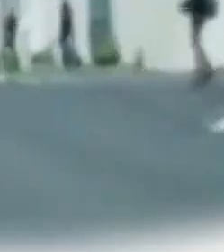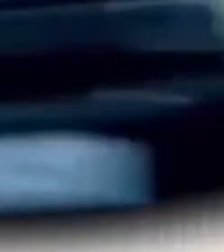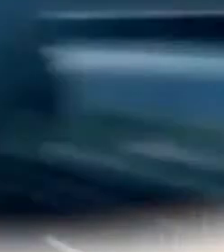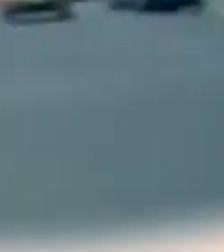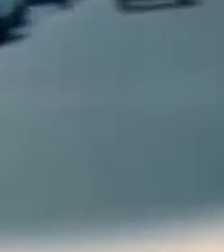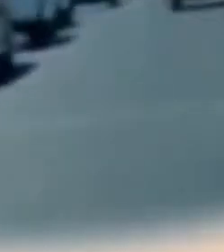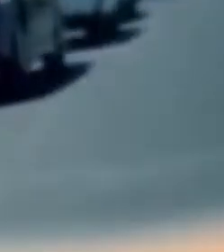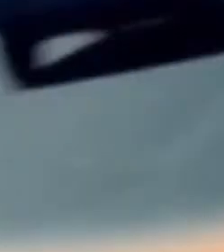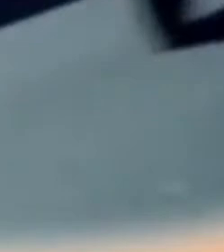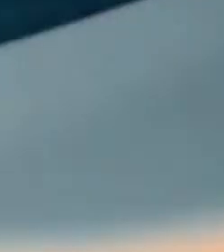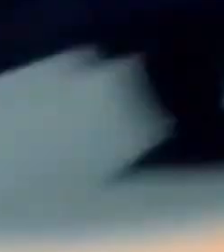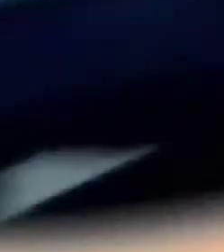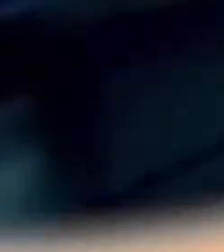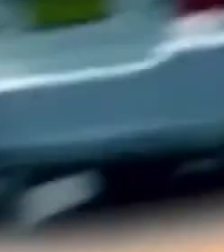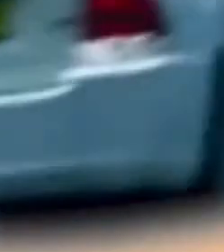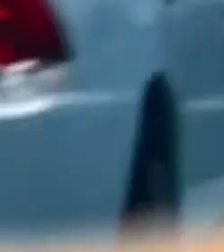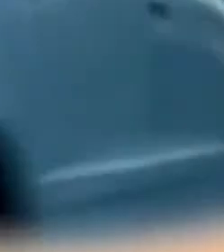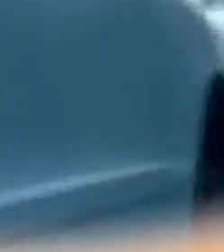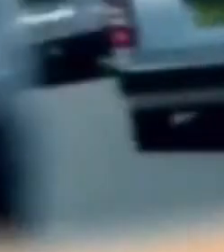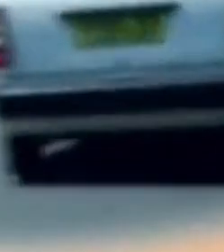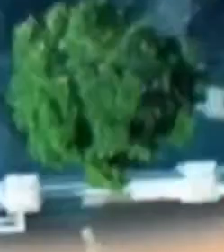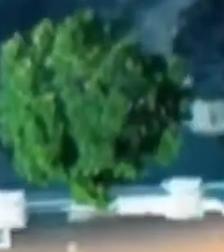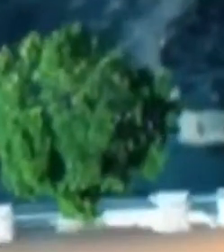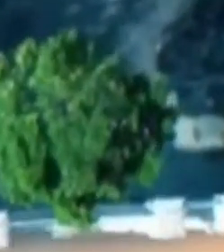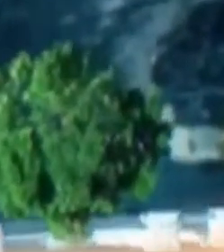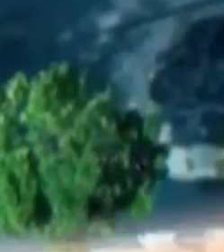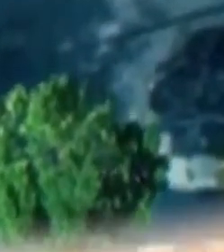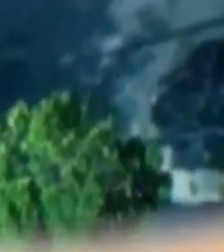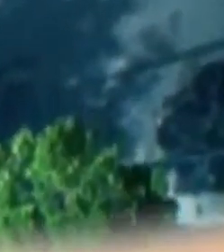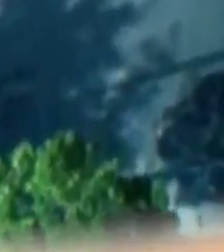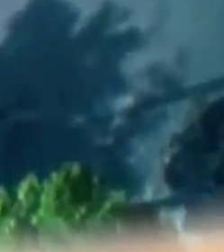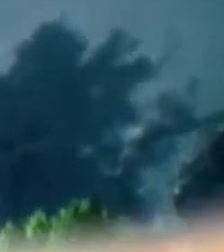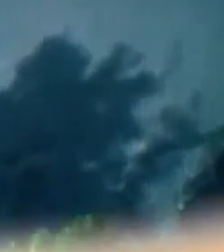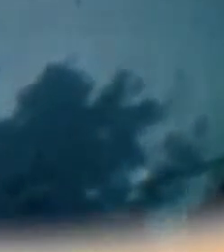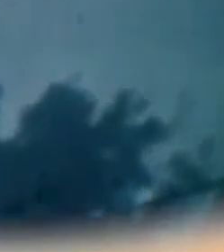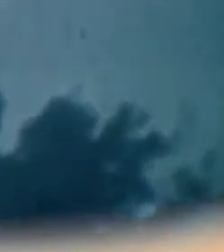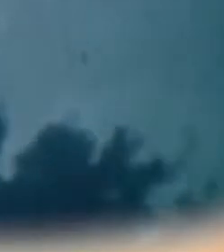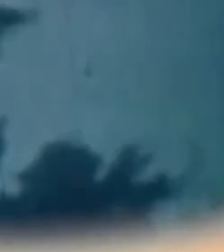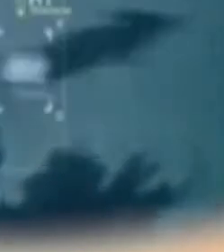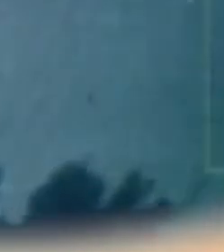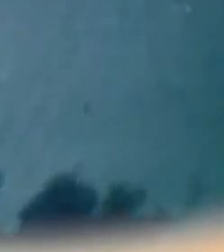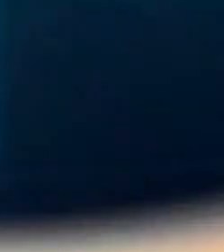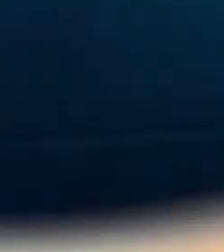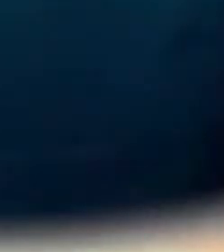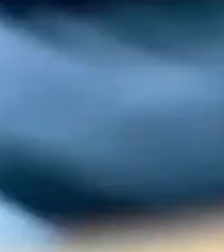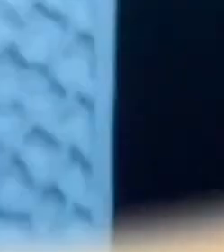shasha. Mtaani manzena kuambia ni kitanzi.